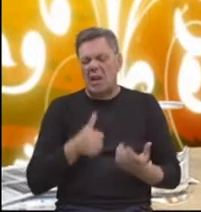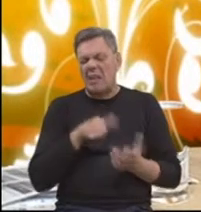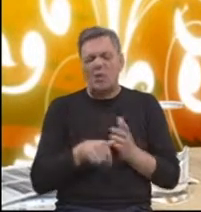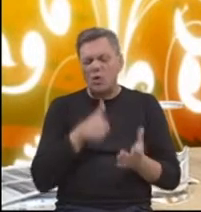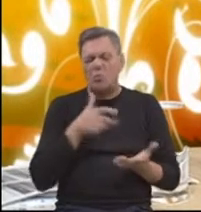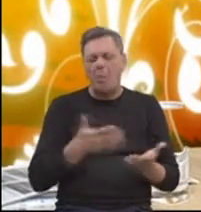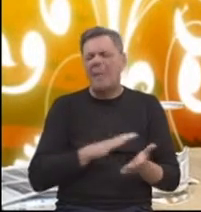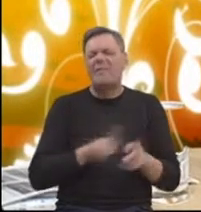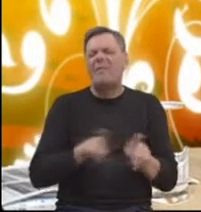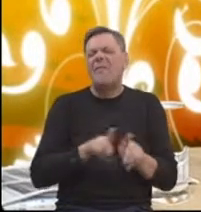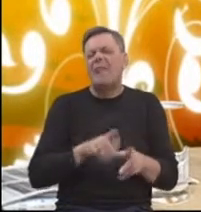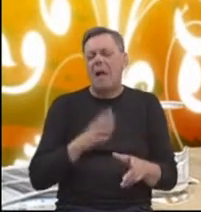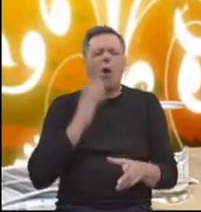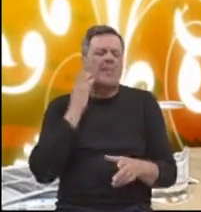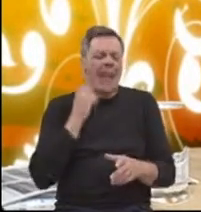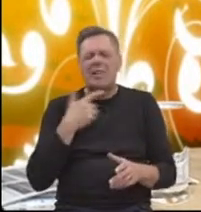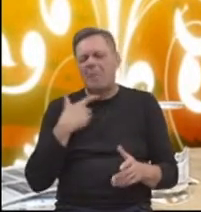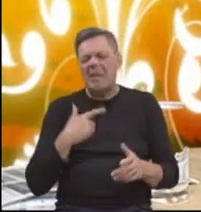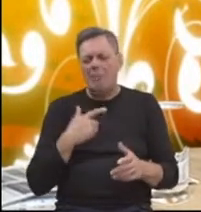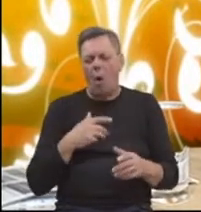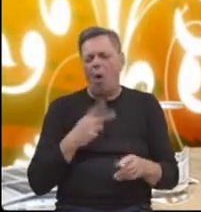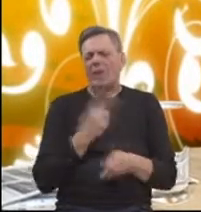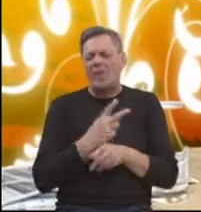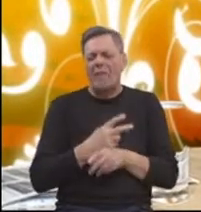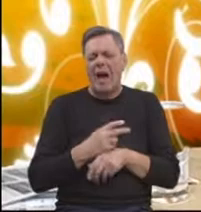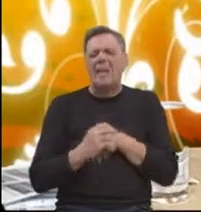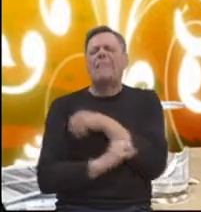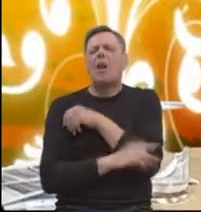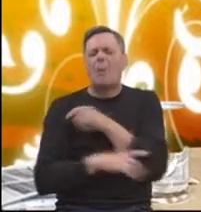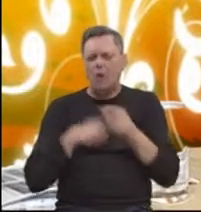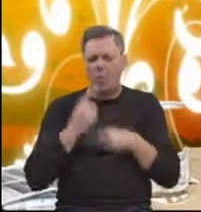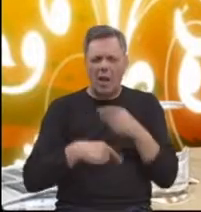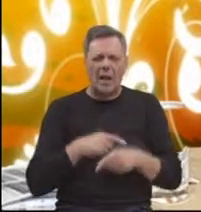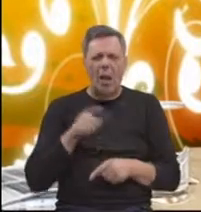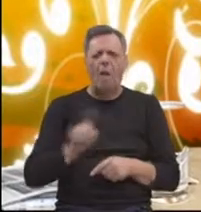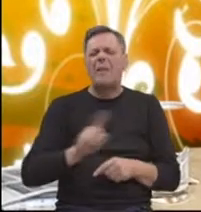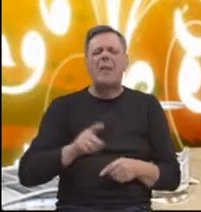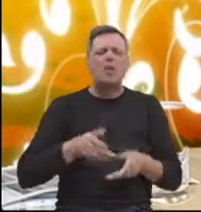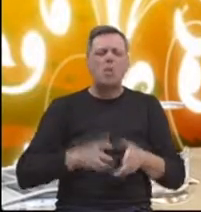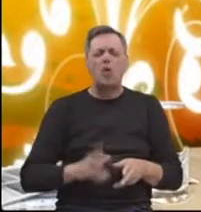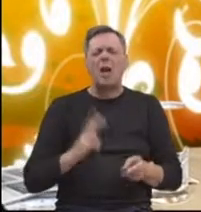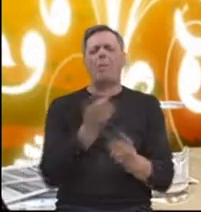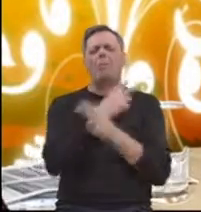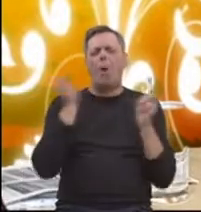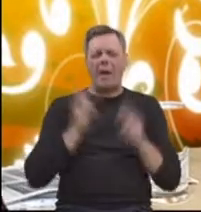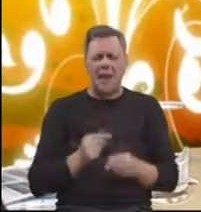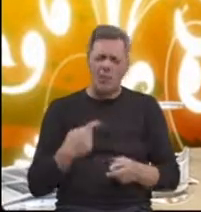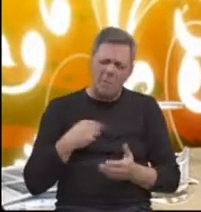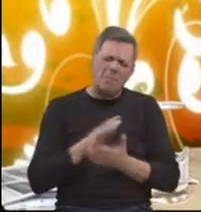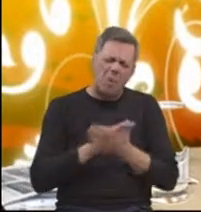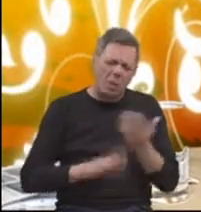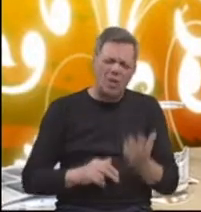ruralnog podrijetla. Mi smo zemlja siromašnog podrijetla. Tako da znate, ovdje nisu rođeni Rockefeller ili neko. Svi smo mi krenuli